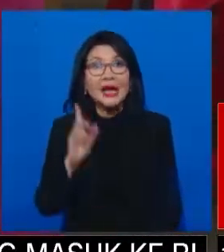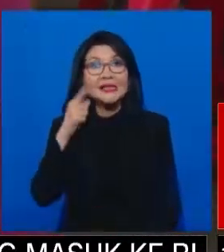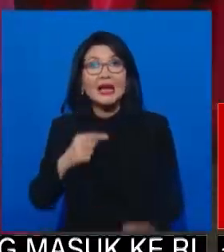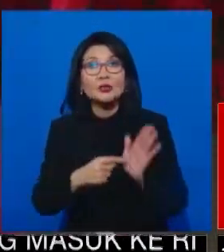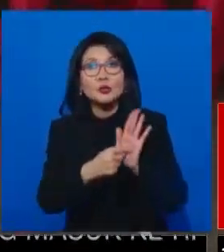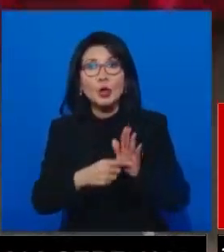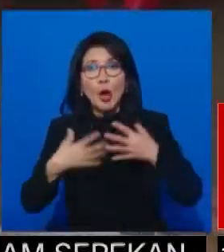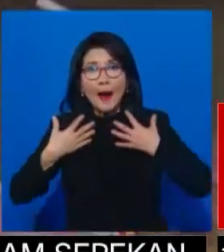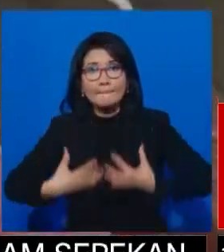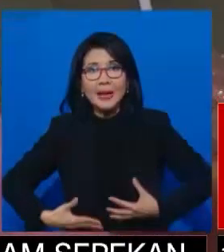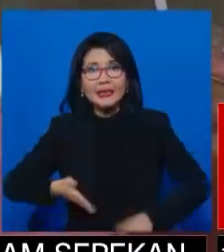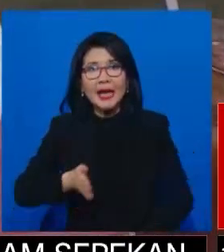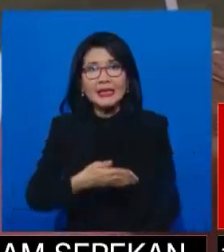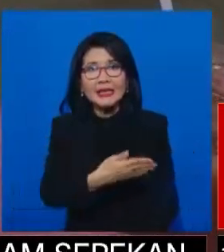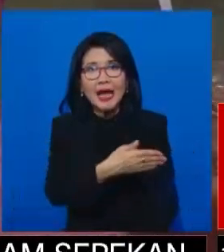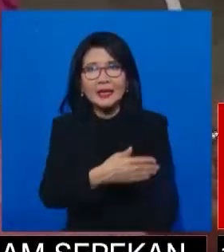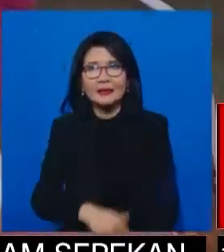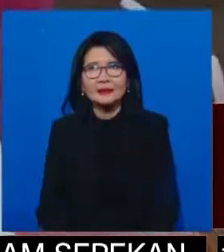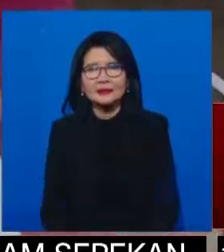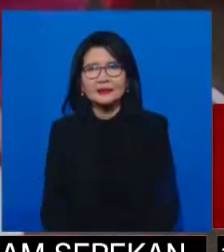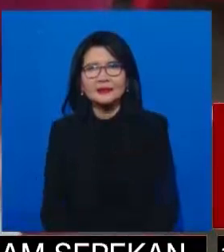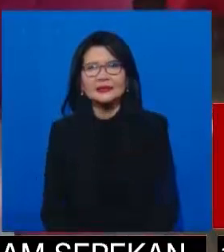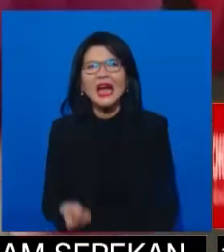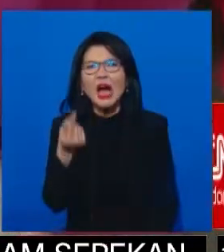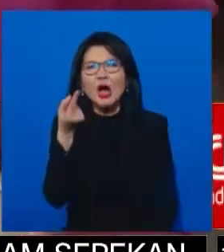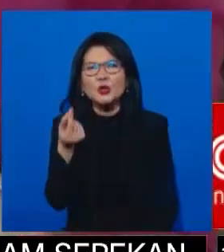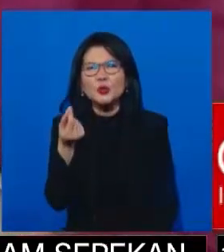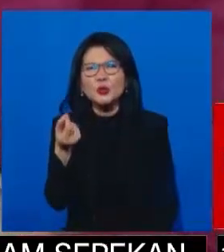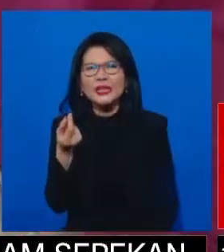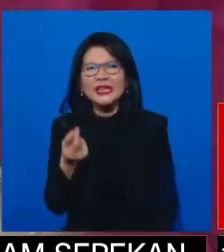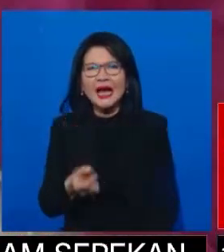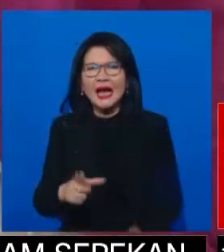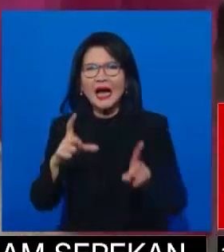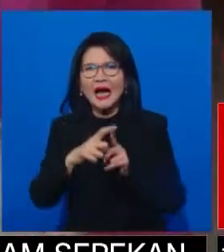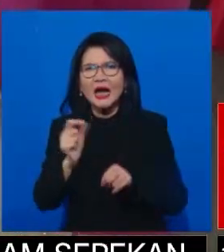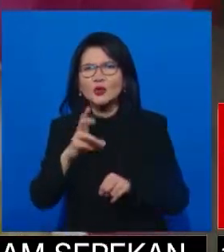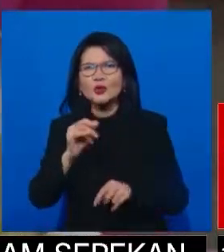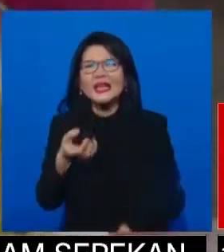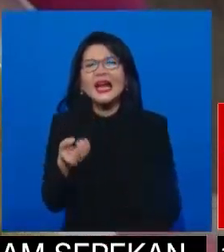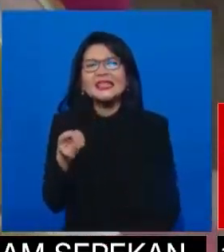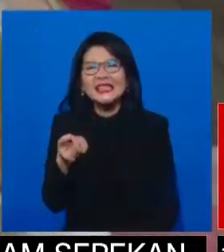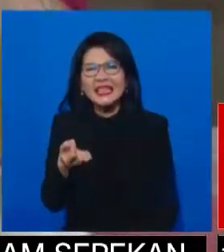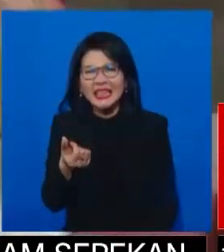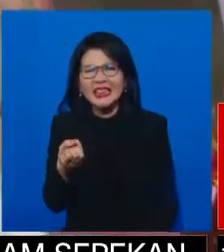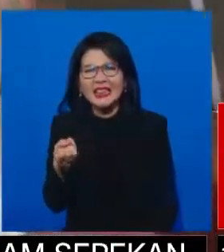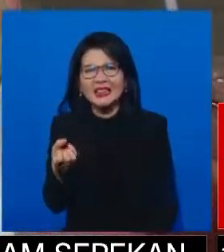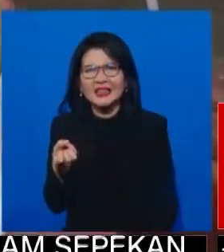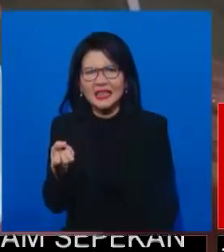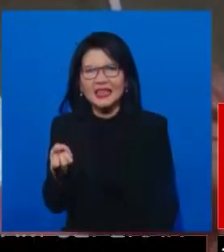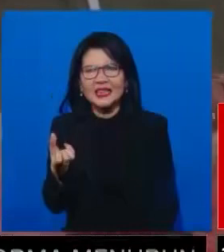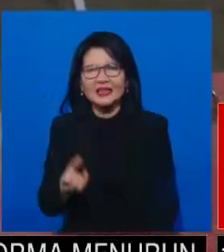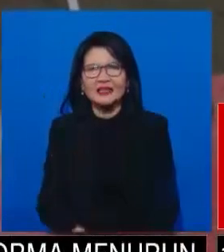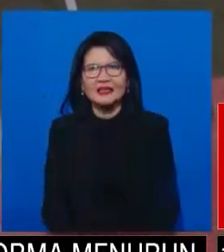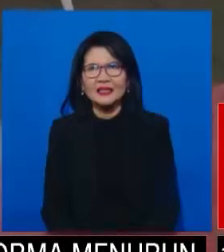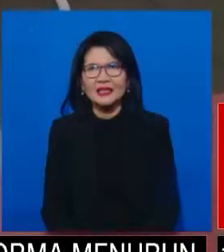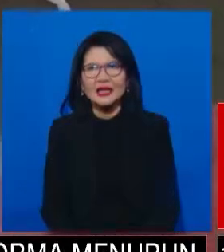dari badannya, ciri khasnya itu adalah durinya itu minimal banget nih. Seperti saya tunjuk, ini ada di tengahnya gitu ya. Ini